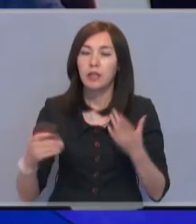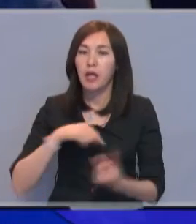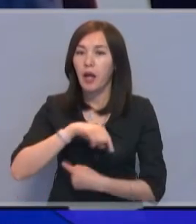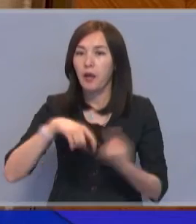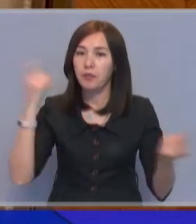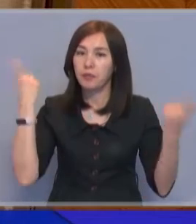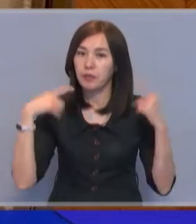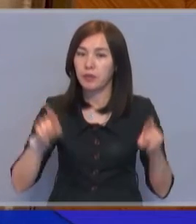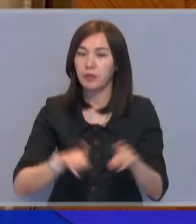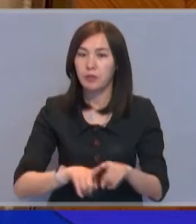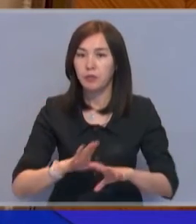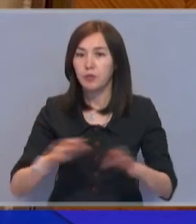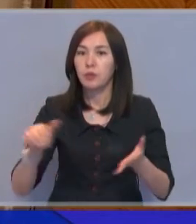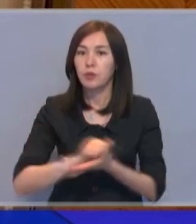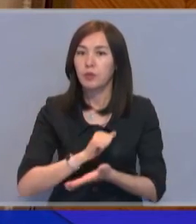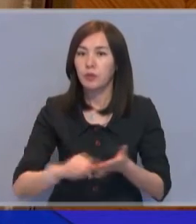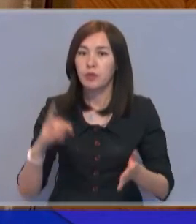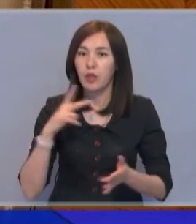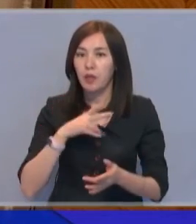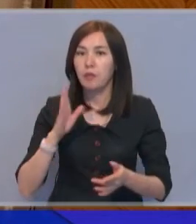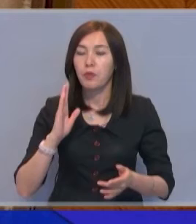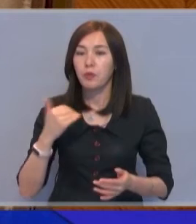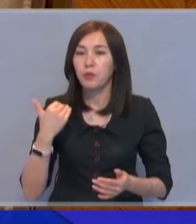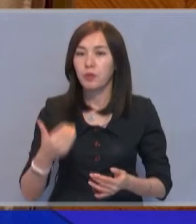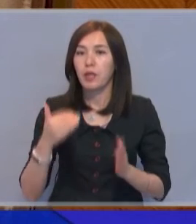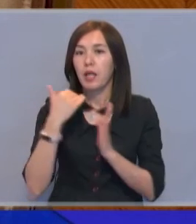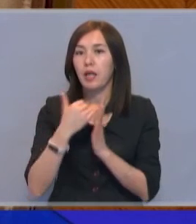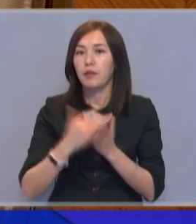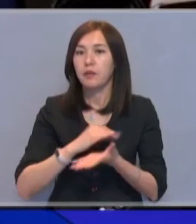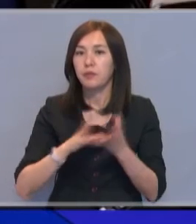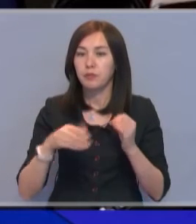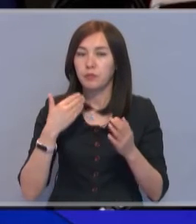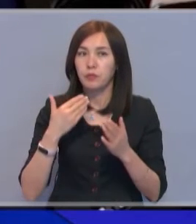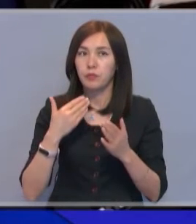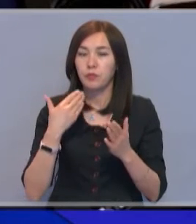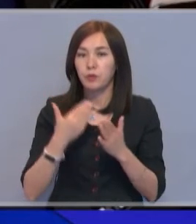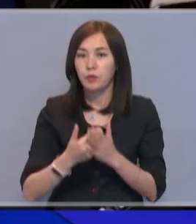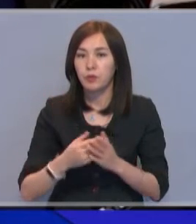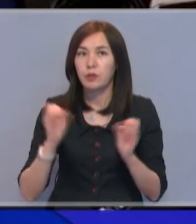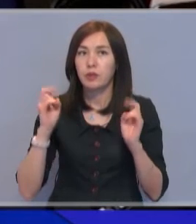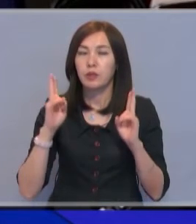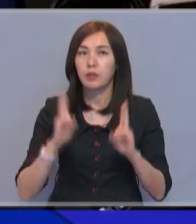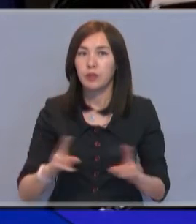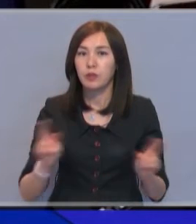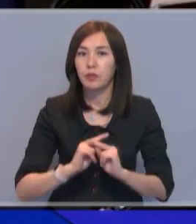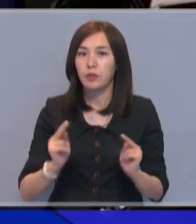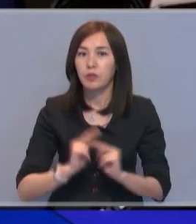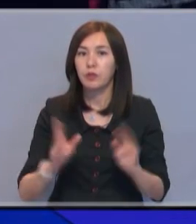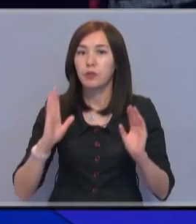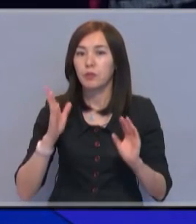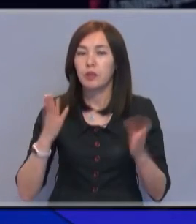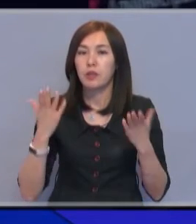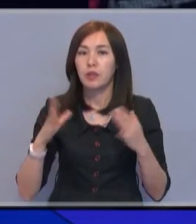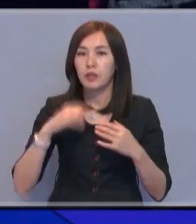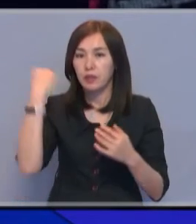бизнес идея сәйкес емес болып, құжаттарыңыз өтпеген жағдайда бағдарлама аясында сұраныстағы мамандықтарға оқуға болады,